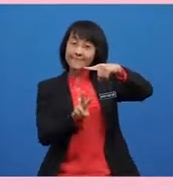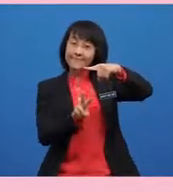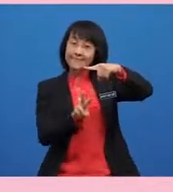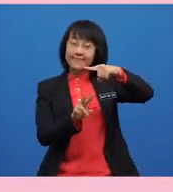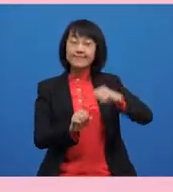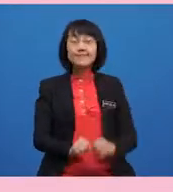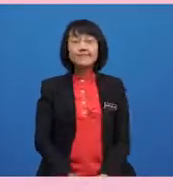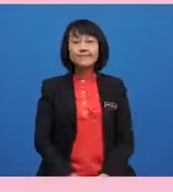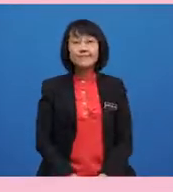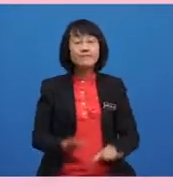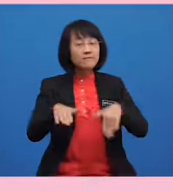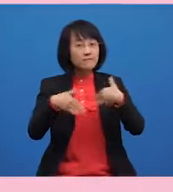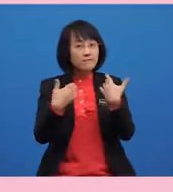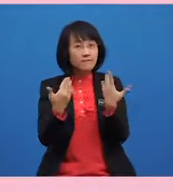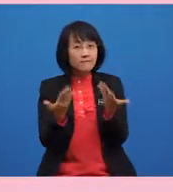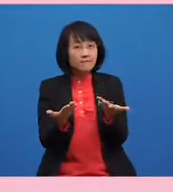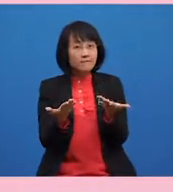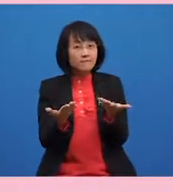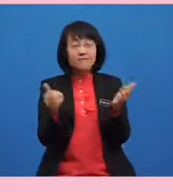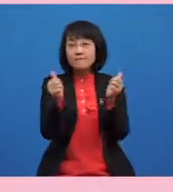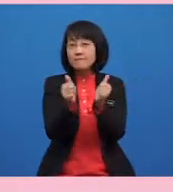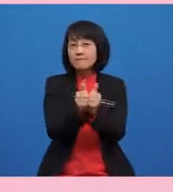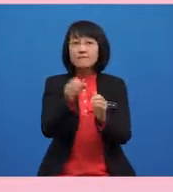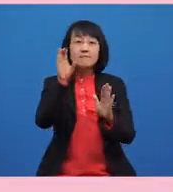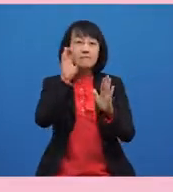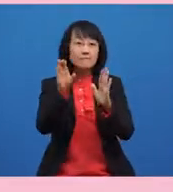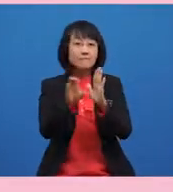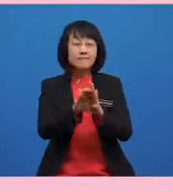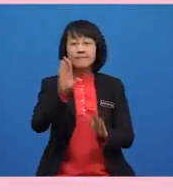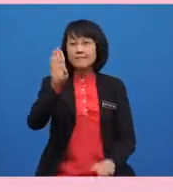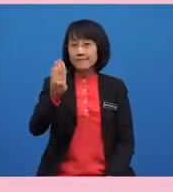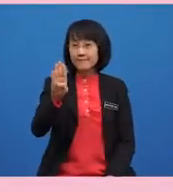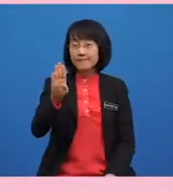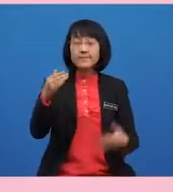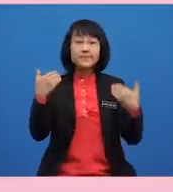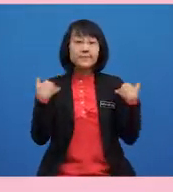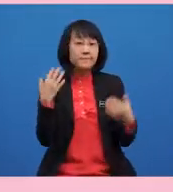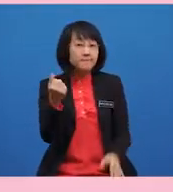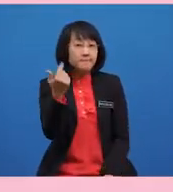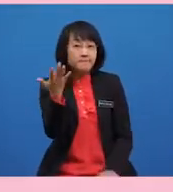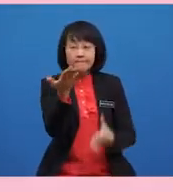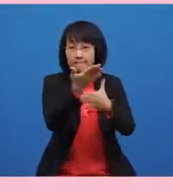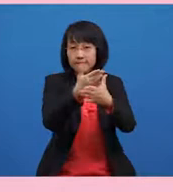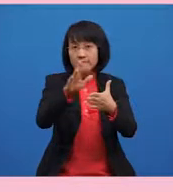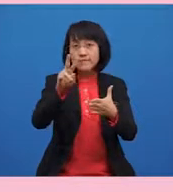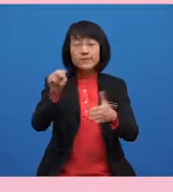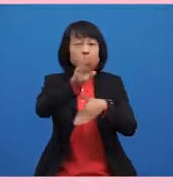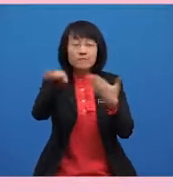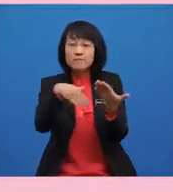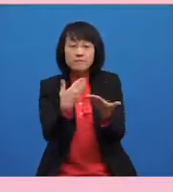1/2. Bagaimana pula dengan gambar B? Ada berapa